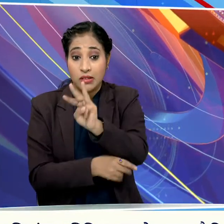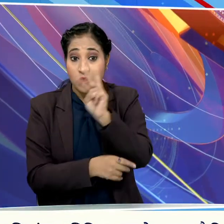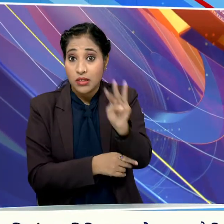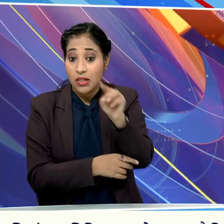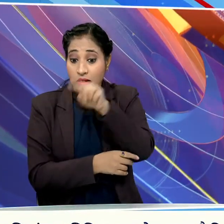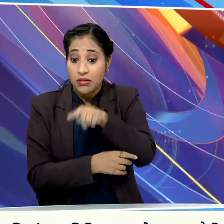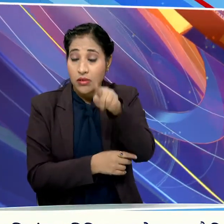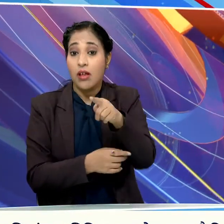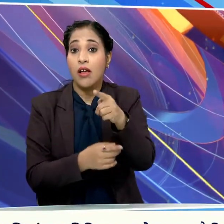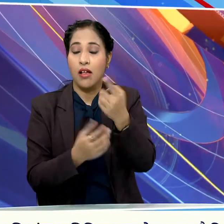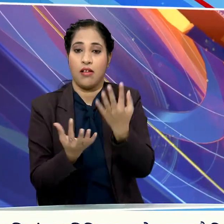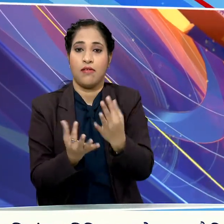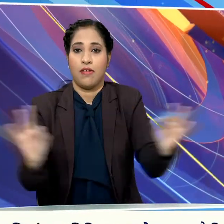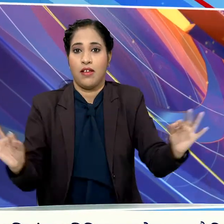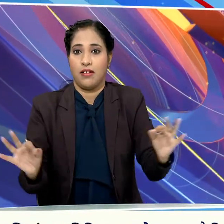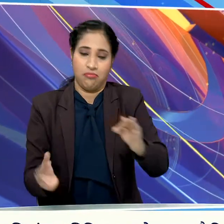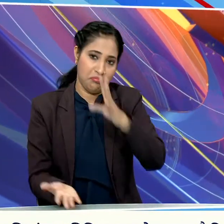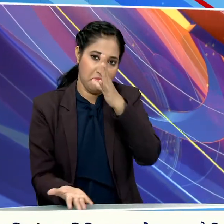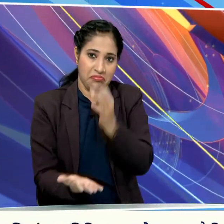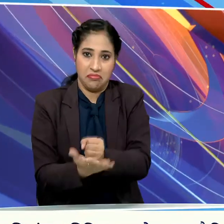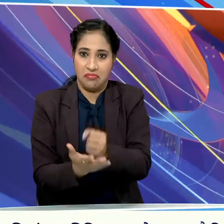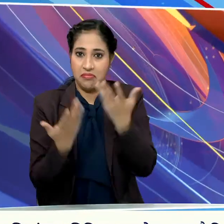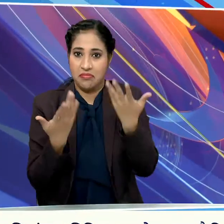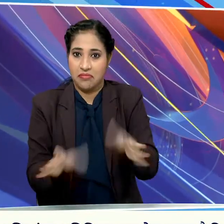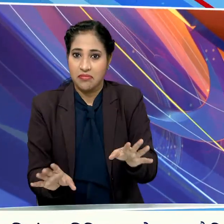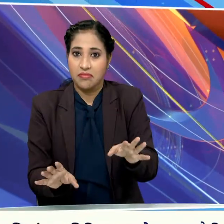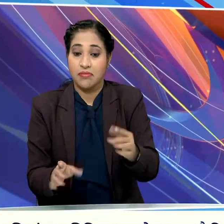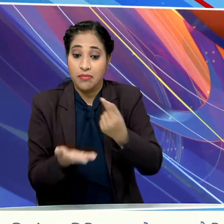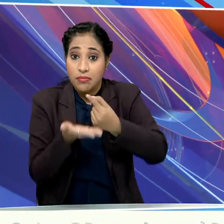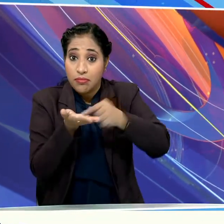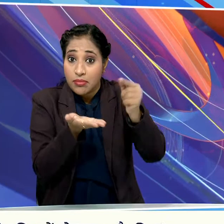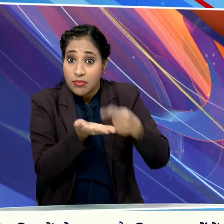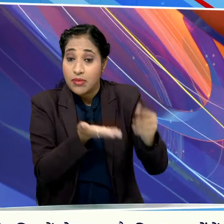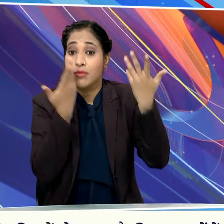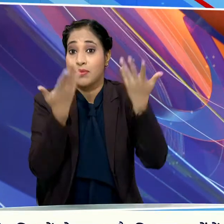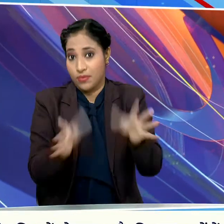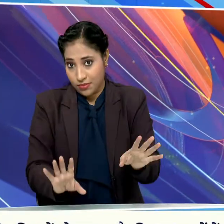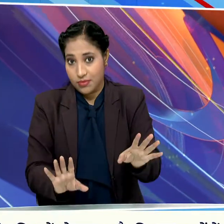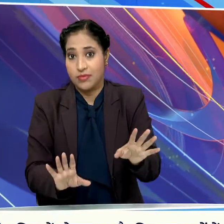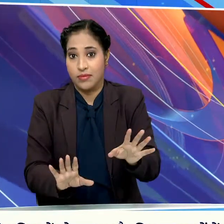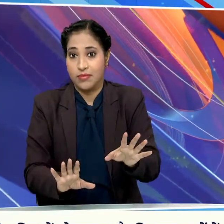33% आरक्षण ये हवे पाकू थई गयू।